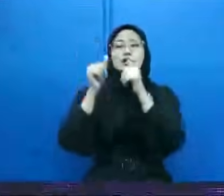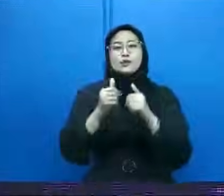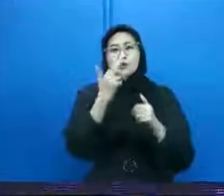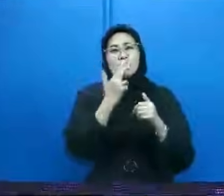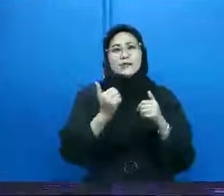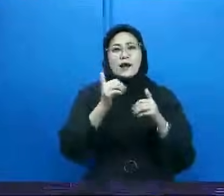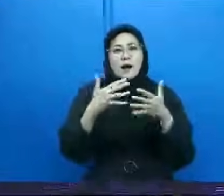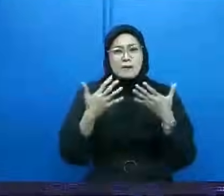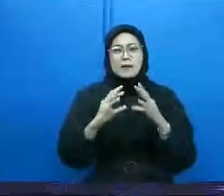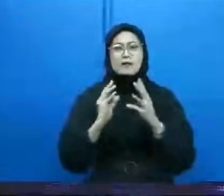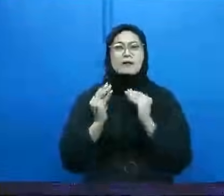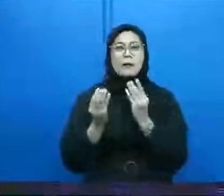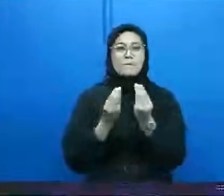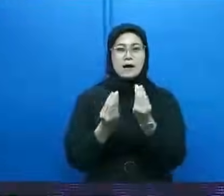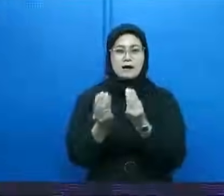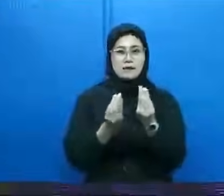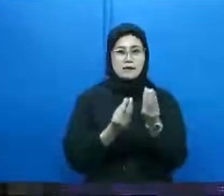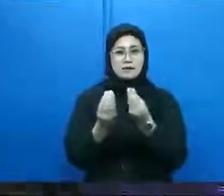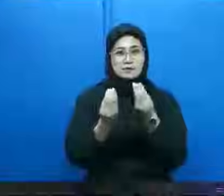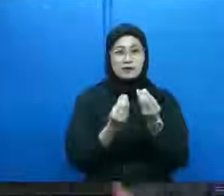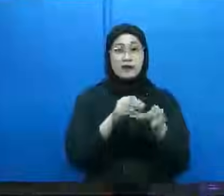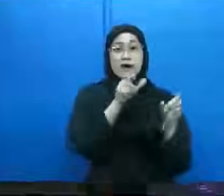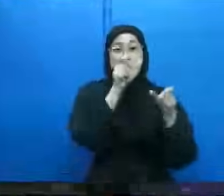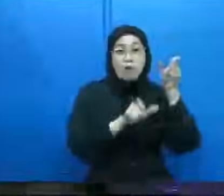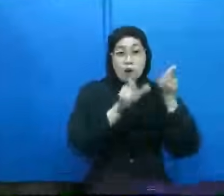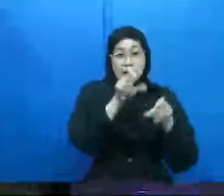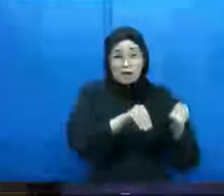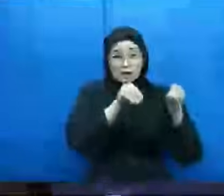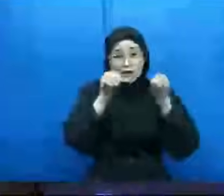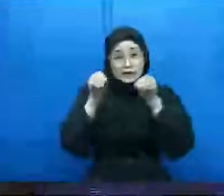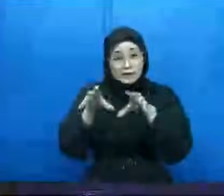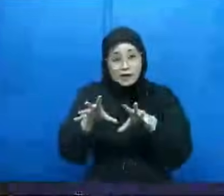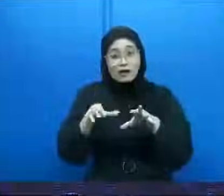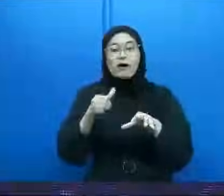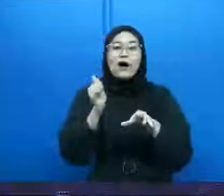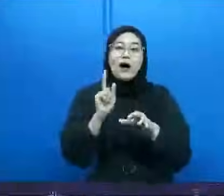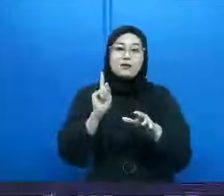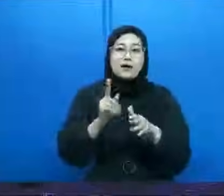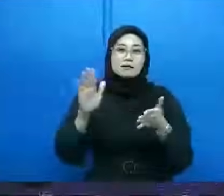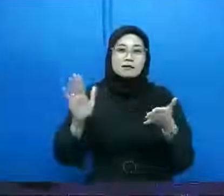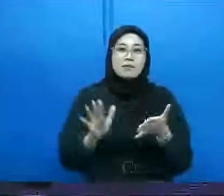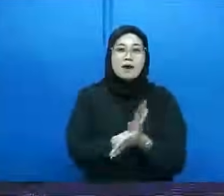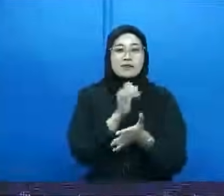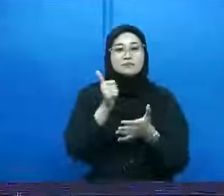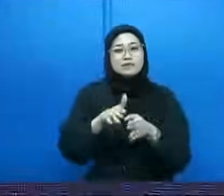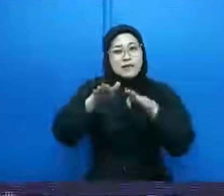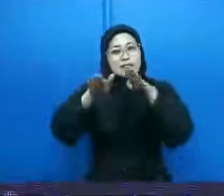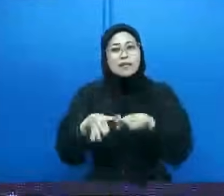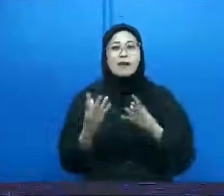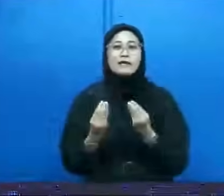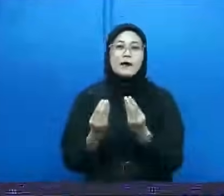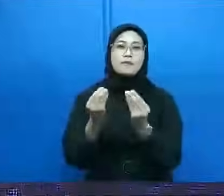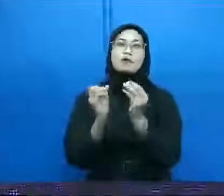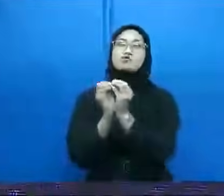Orang hijrah berpeluang mendapatkan bagian dari taman-taman surga dari Allah subhanahu wa ta'ala. Itu yang dibacakan. Jadi